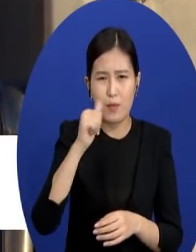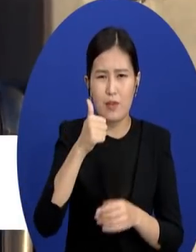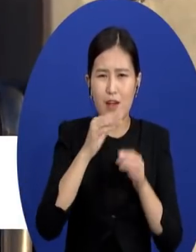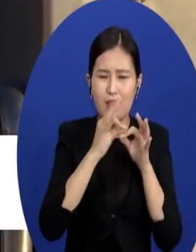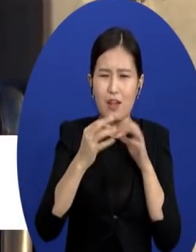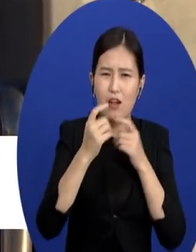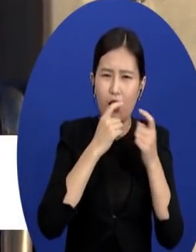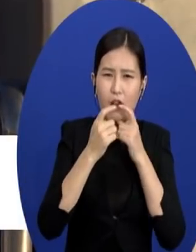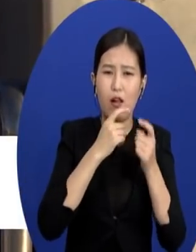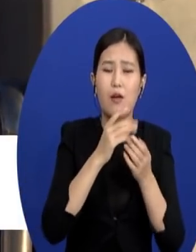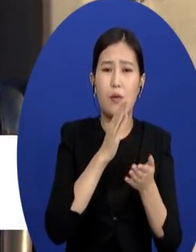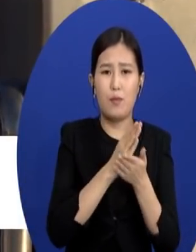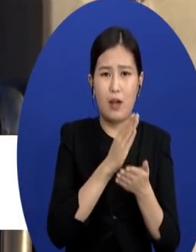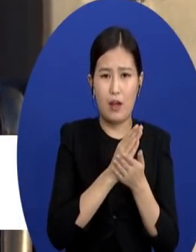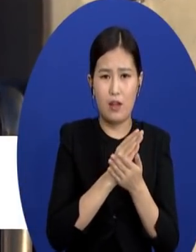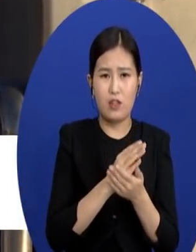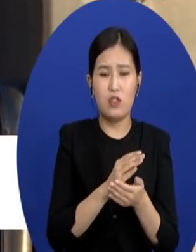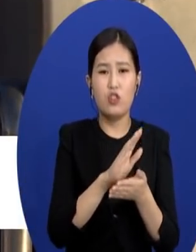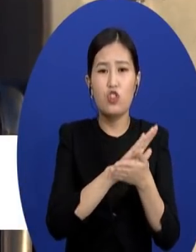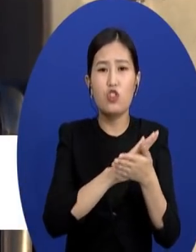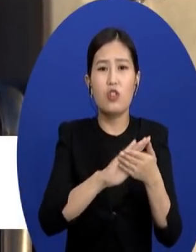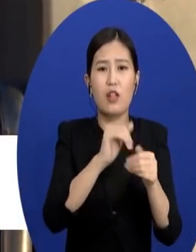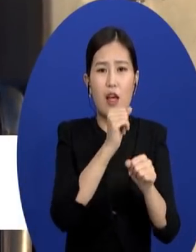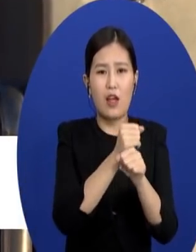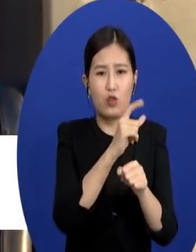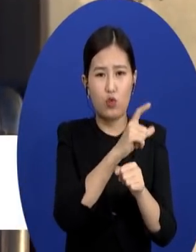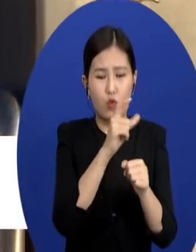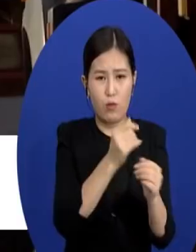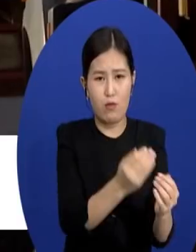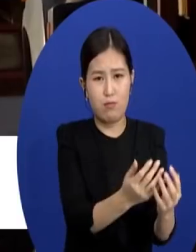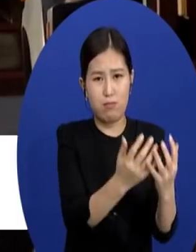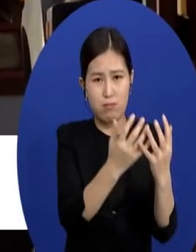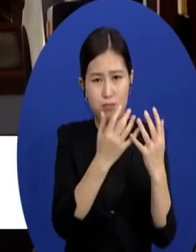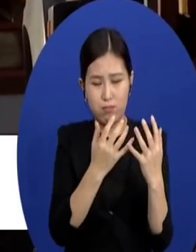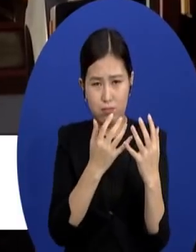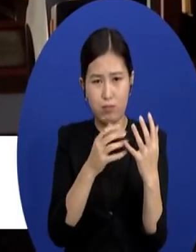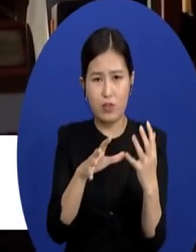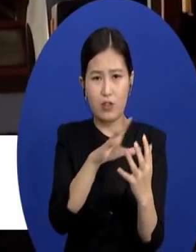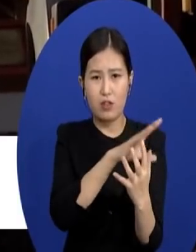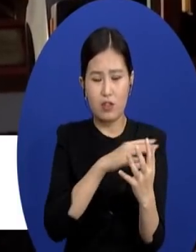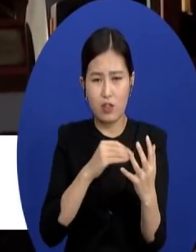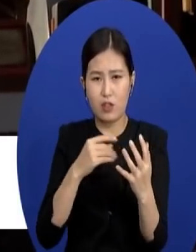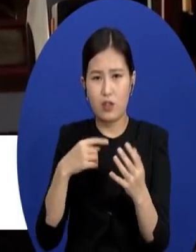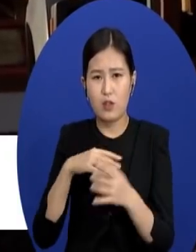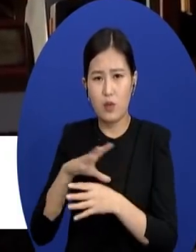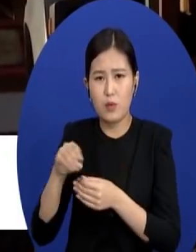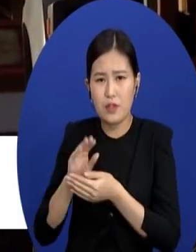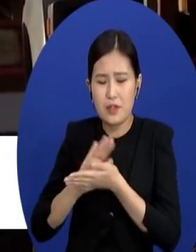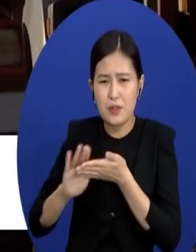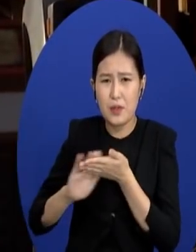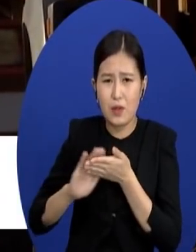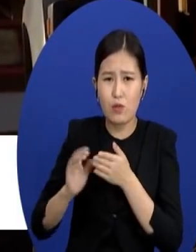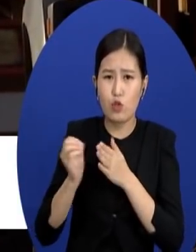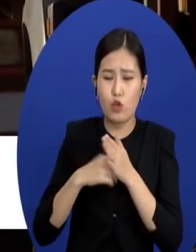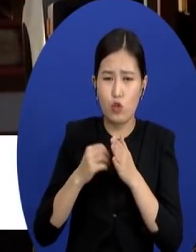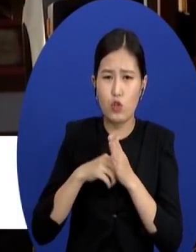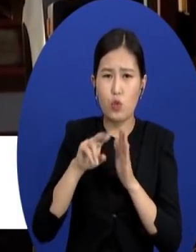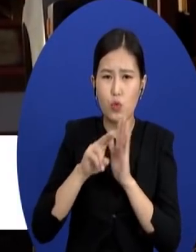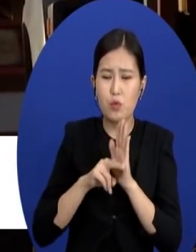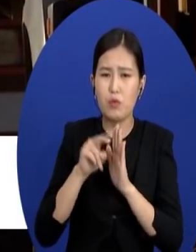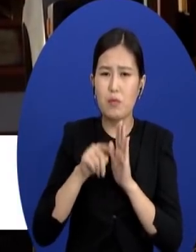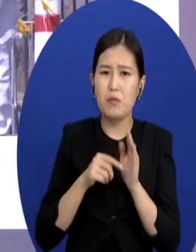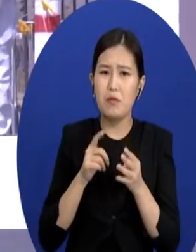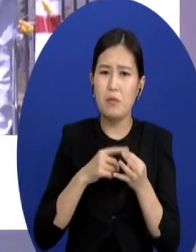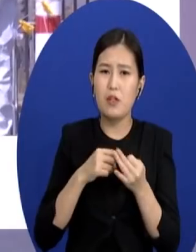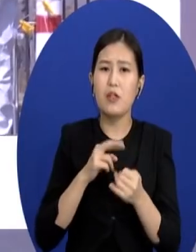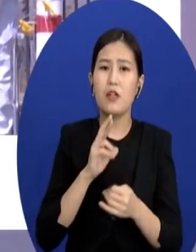байгаа. Ажилчдыг ирэхэд одоо ямар нөхцөлтэй, ямар халдваргүй зүйлт хариуцлын нөхцөлтэй огтох уу? Хоёрдугаарт энэ ажлын